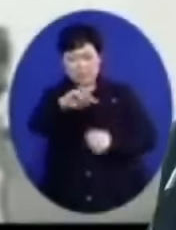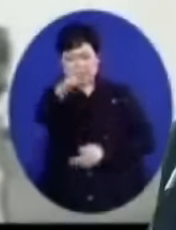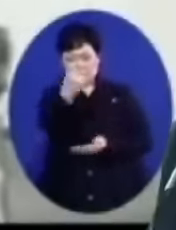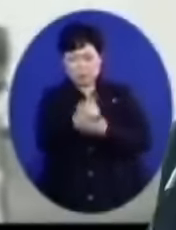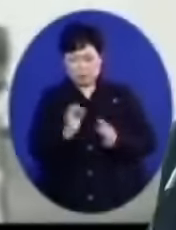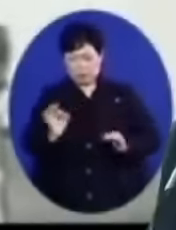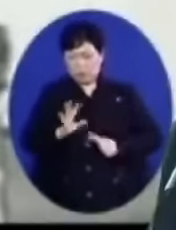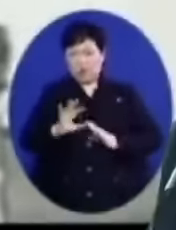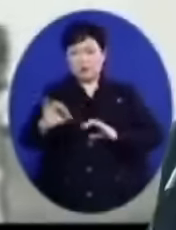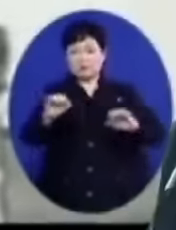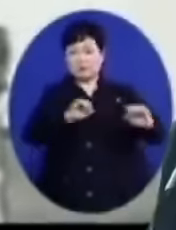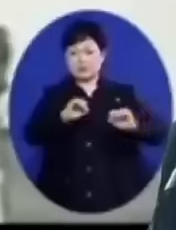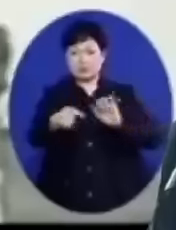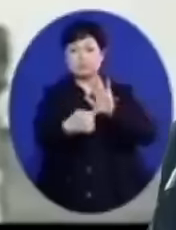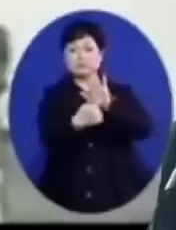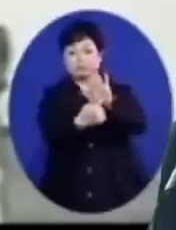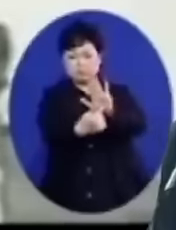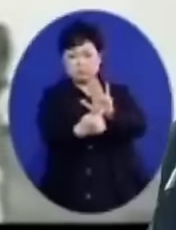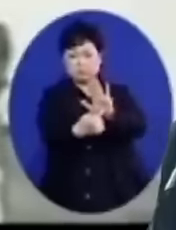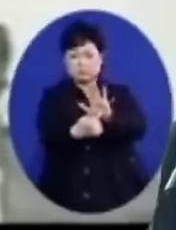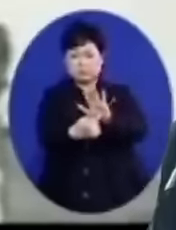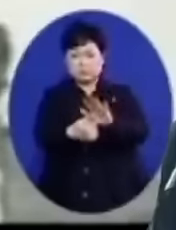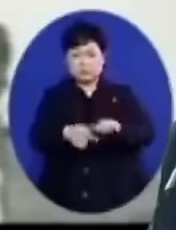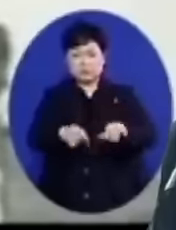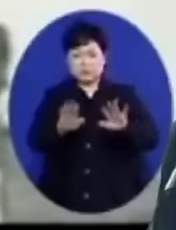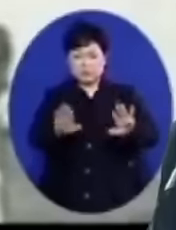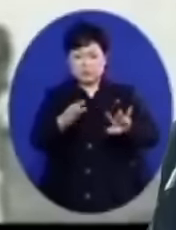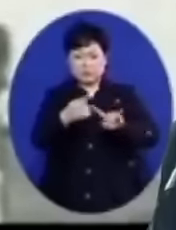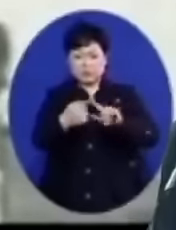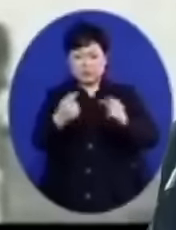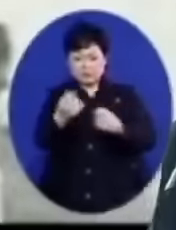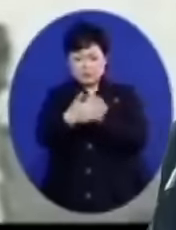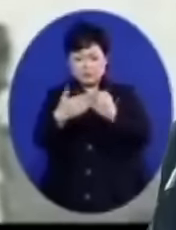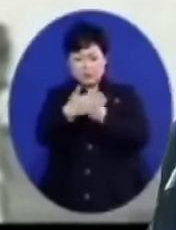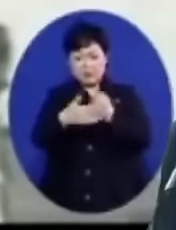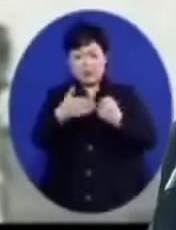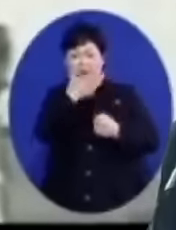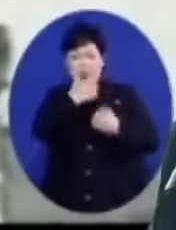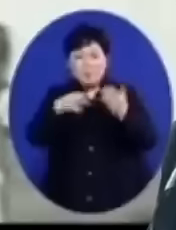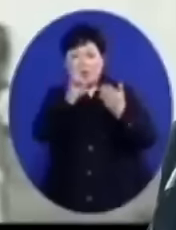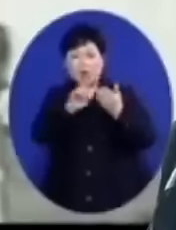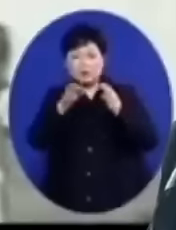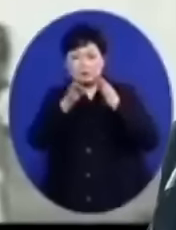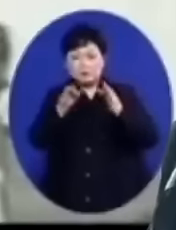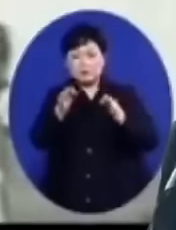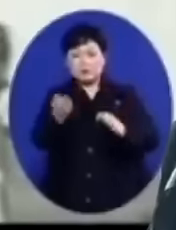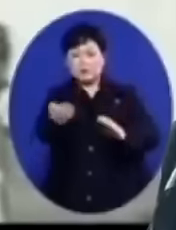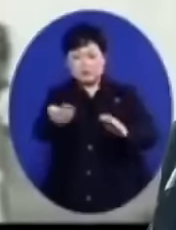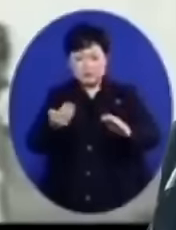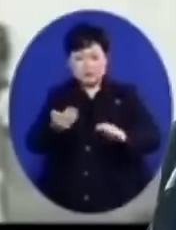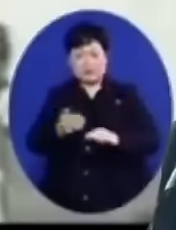놀라운 역사가 일어나곤 합니다. 그녀가 오늘날 이처럼 은혜로운 복음 가수가 되기 전에는 작은 일화가